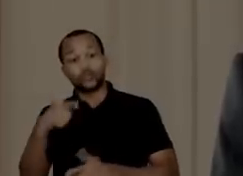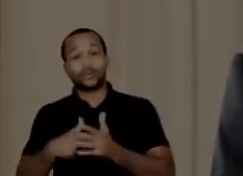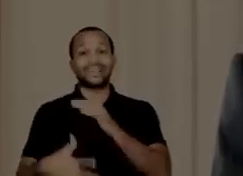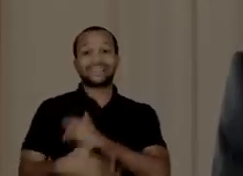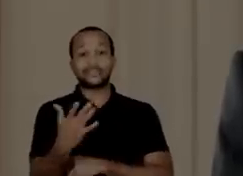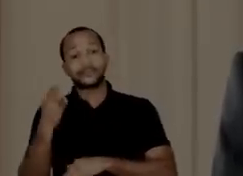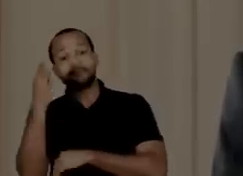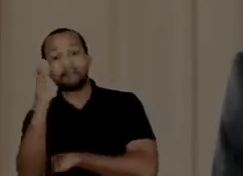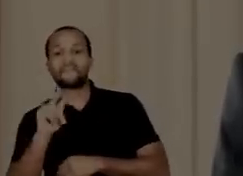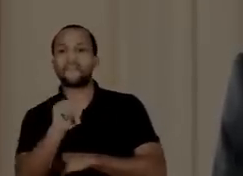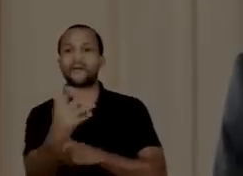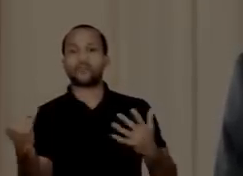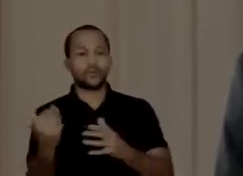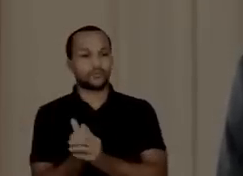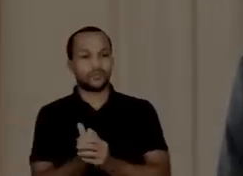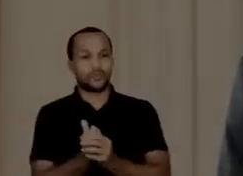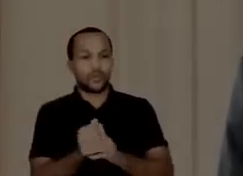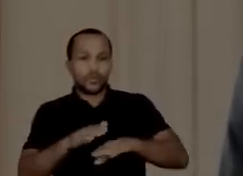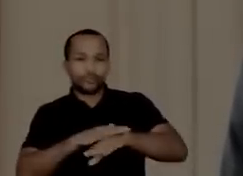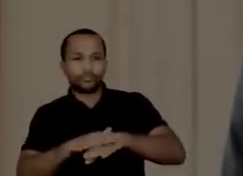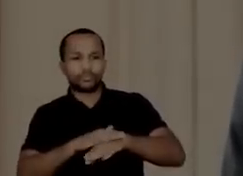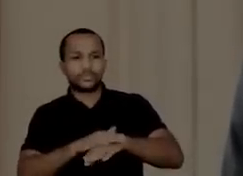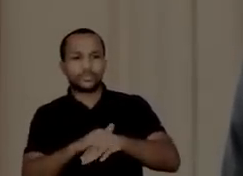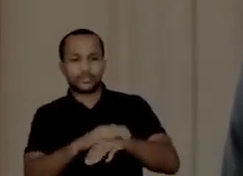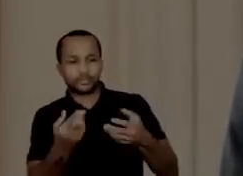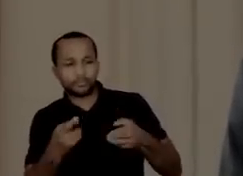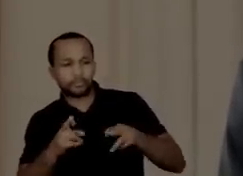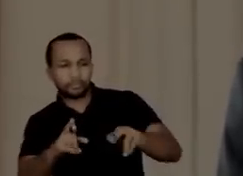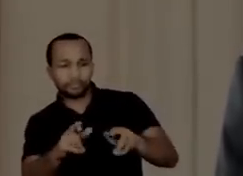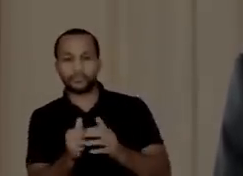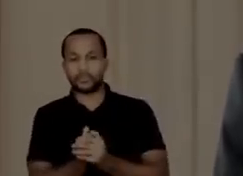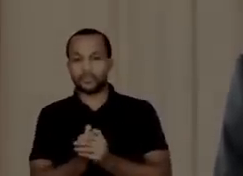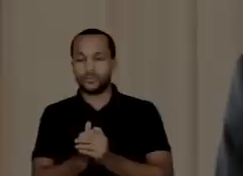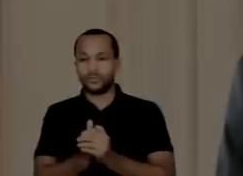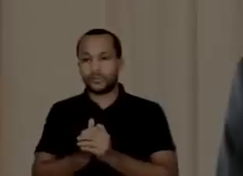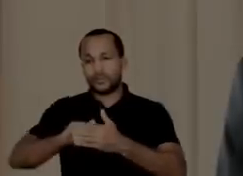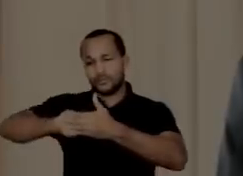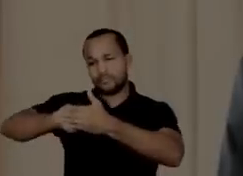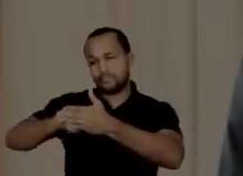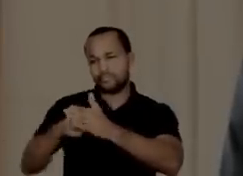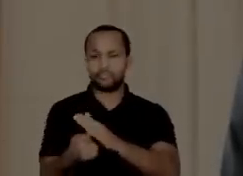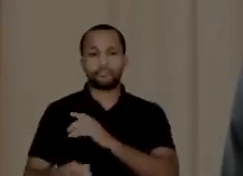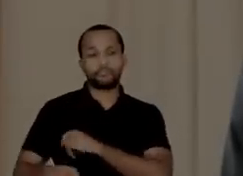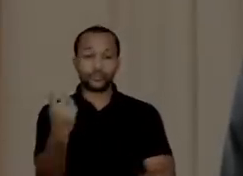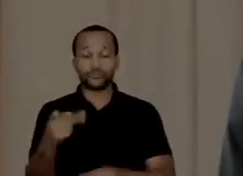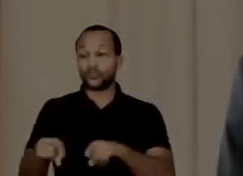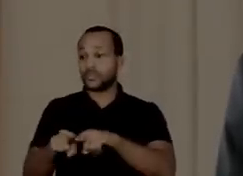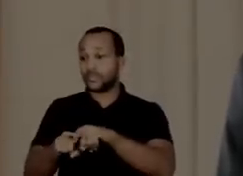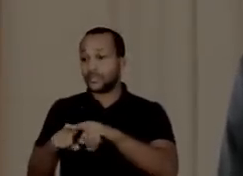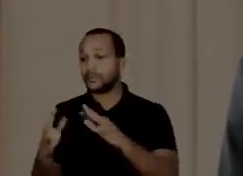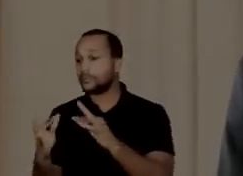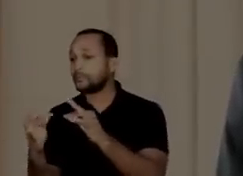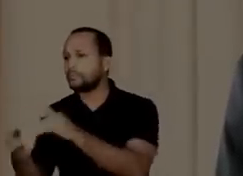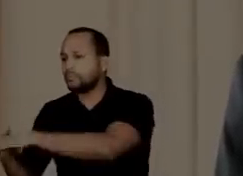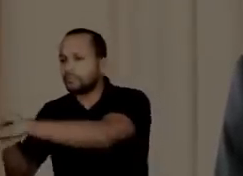enfants. En 2015, je conduirai une politique de sécurité routière équilibrée, reposant tout à la fois sur une répression accrue